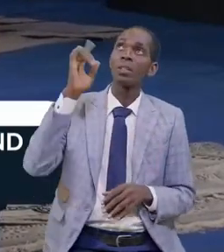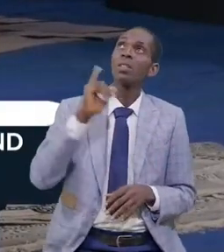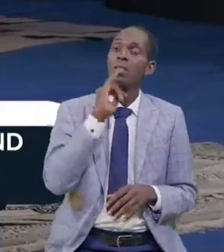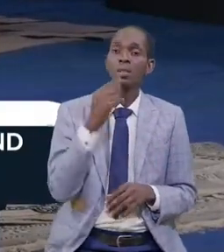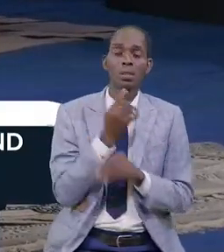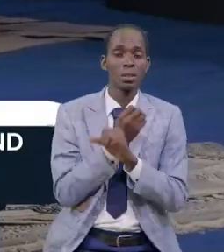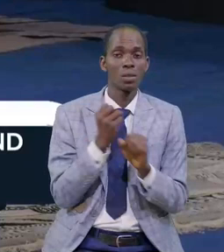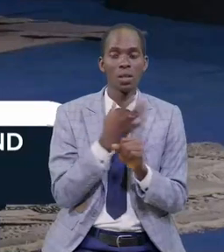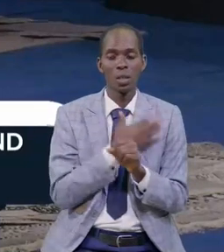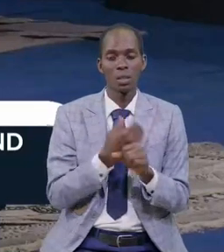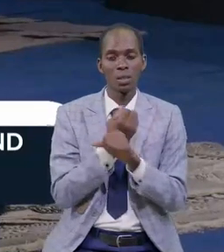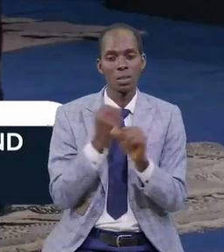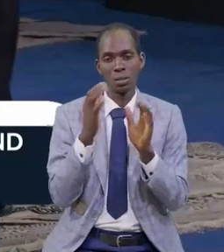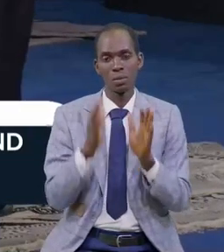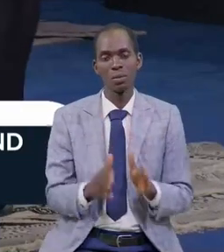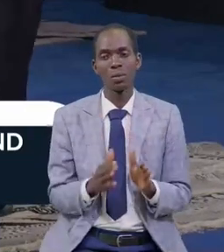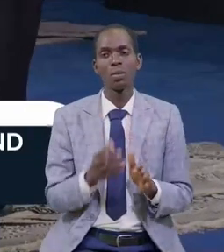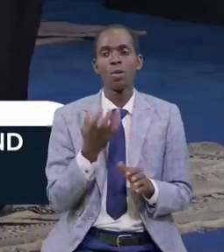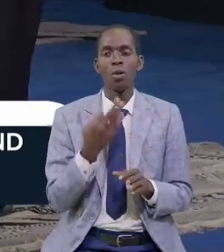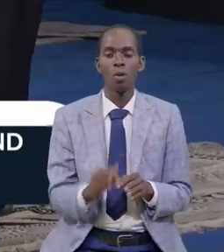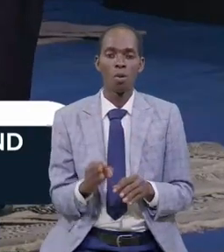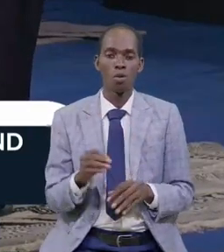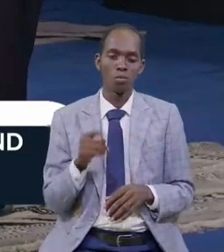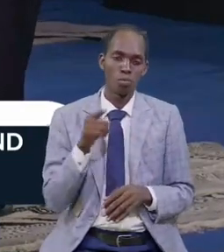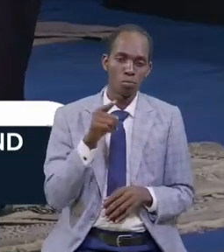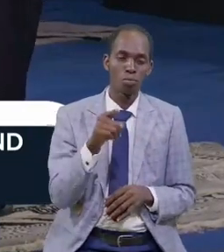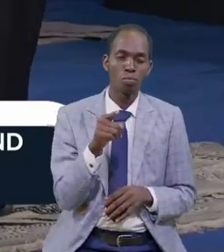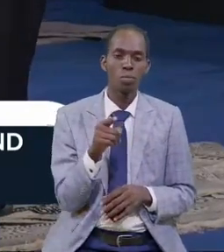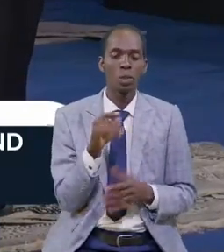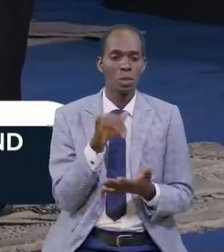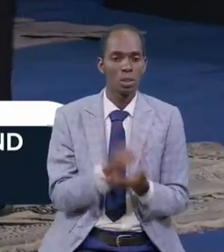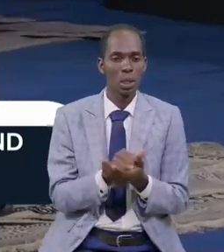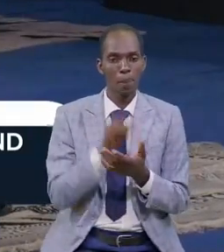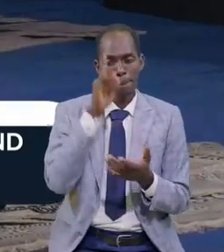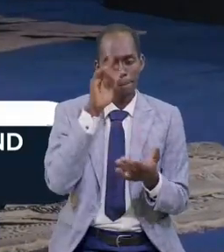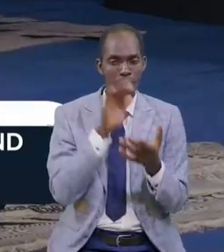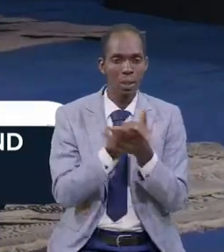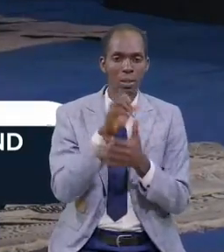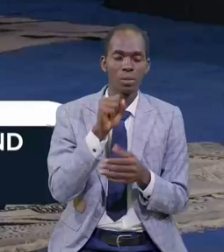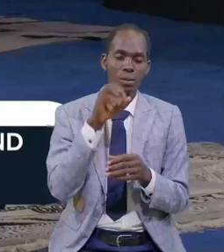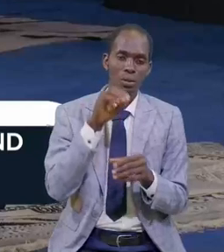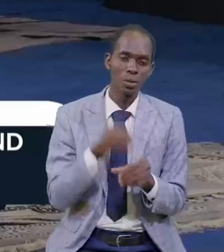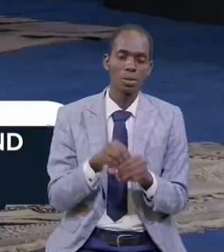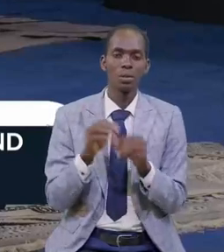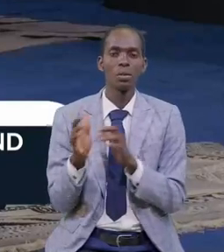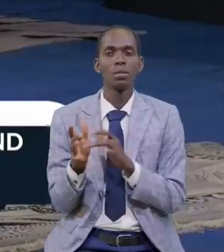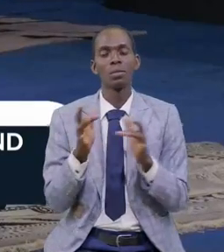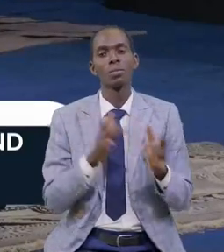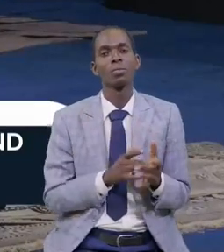juste à être juste tout en justifiant celui qui a la foi en